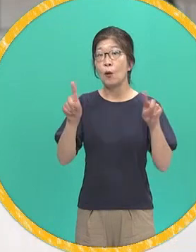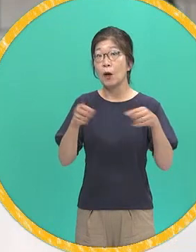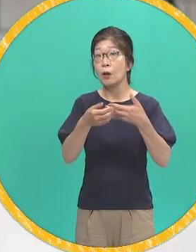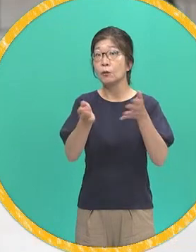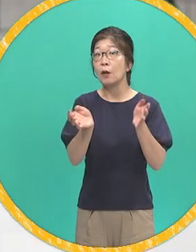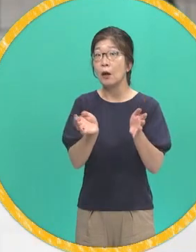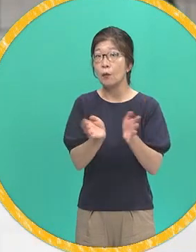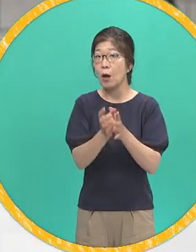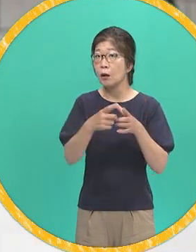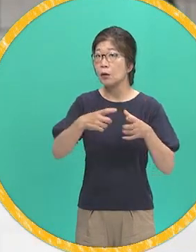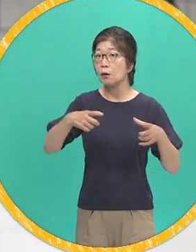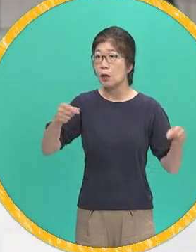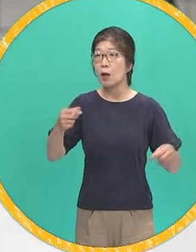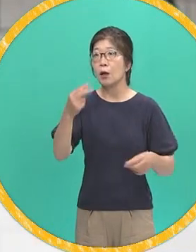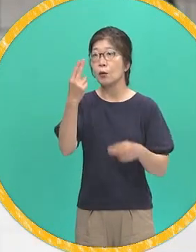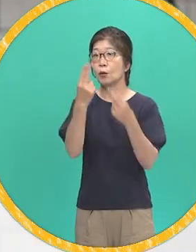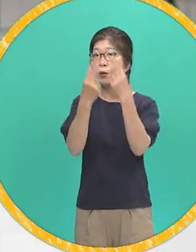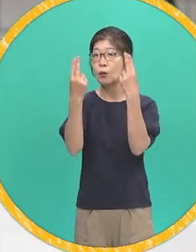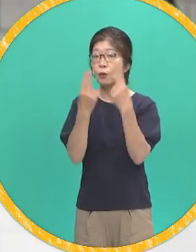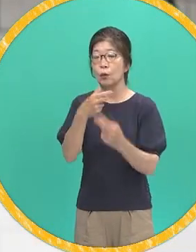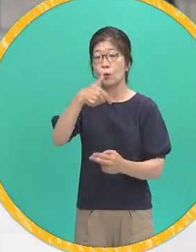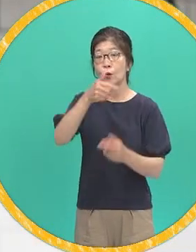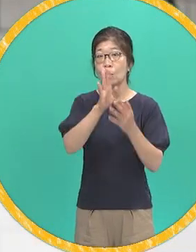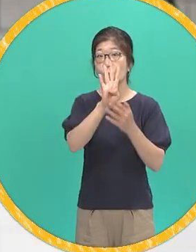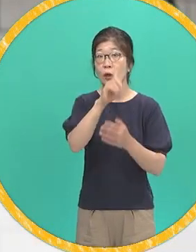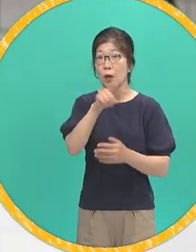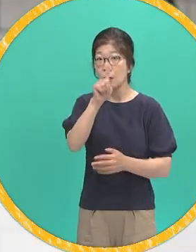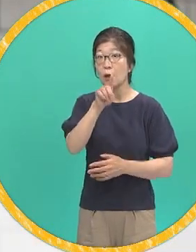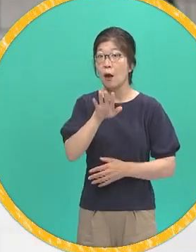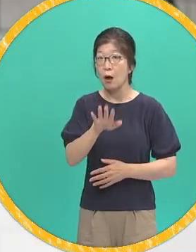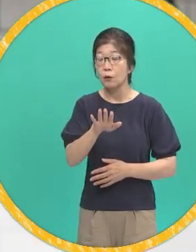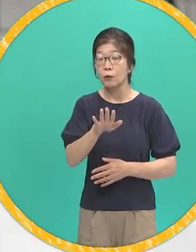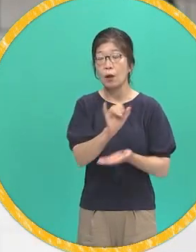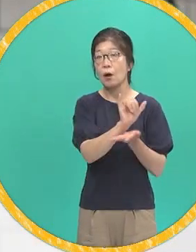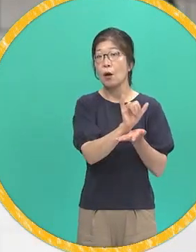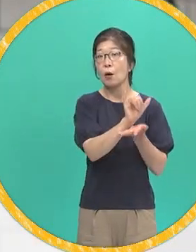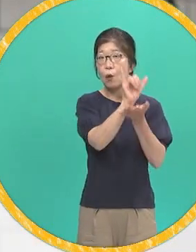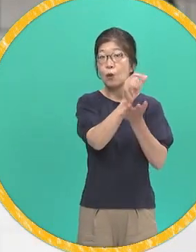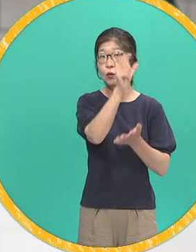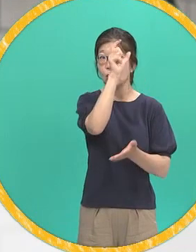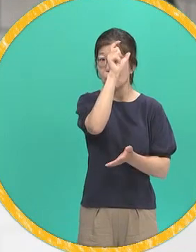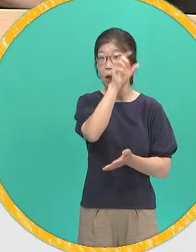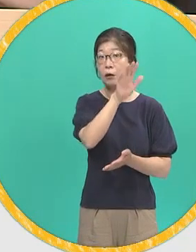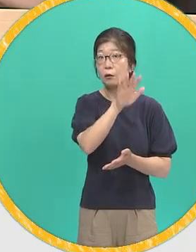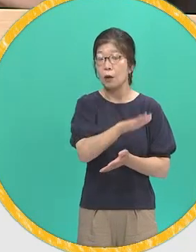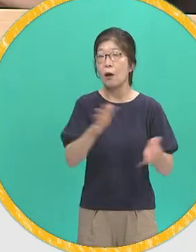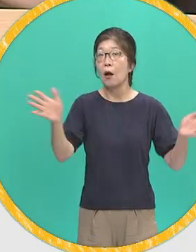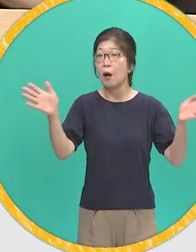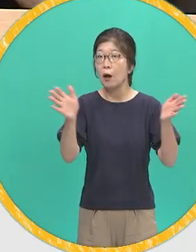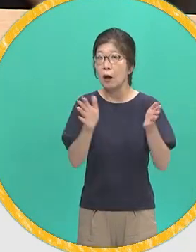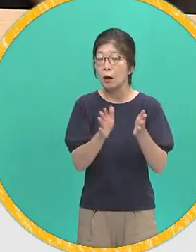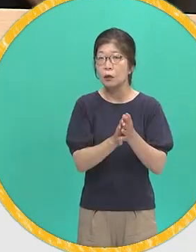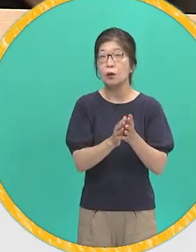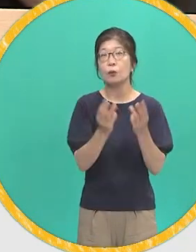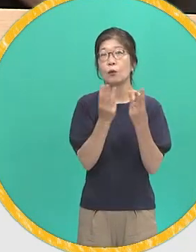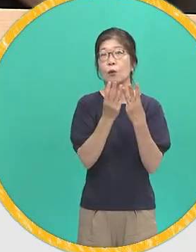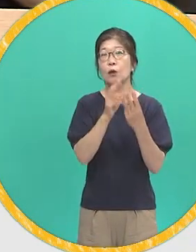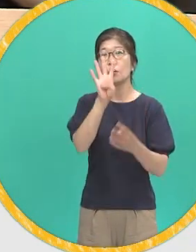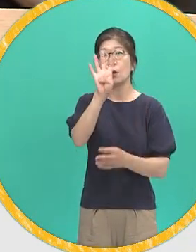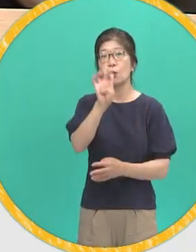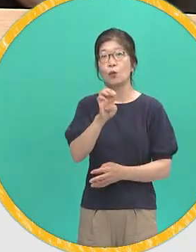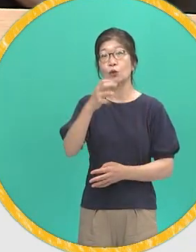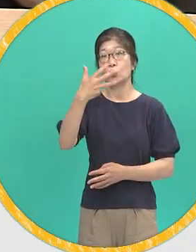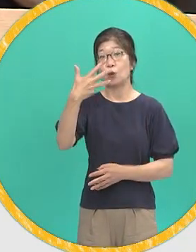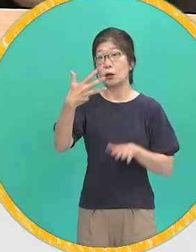はですね全国の各都道府県と皇宮警察を合わせた全48体あるんですけれども